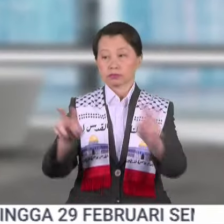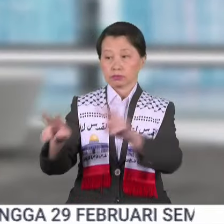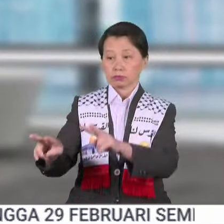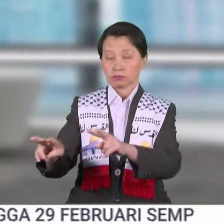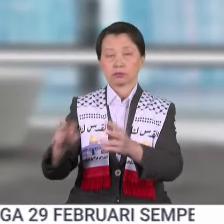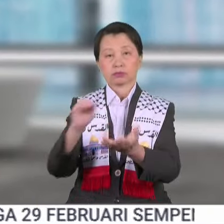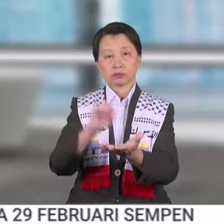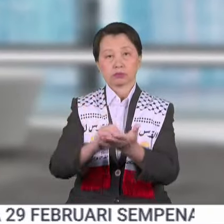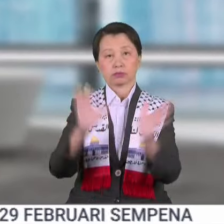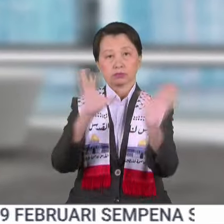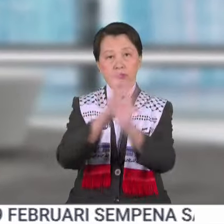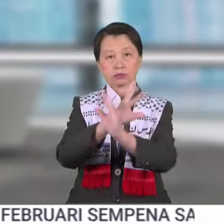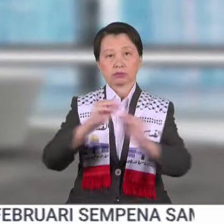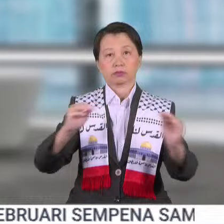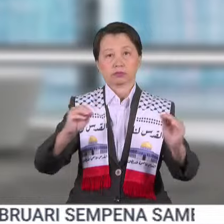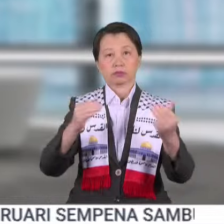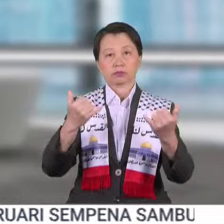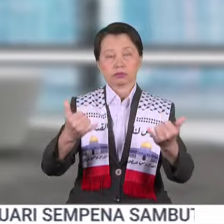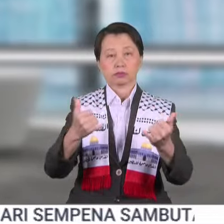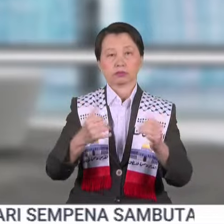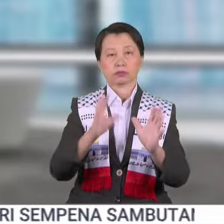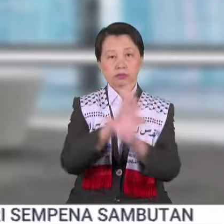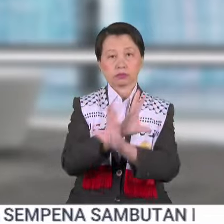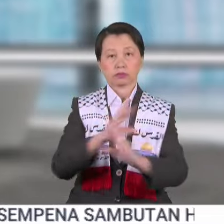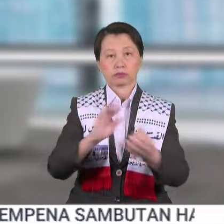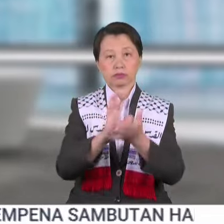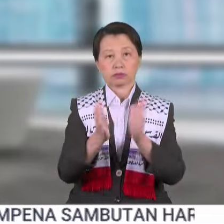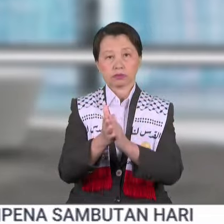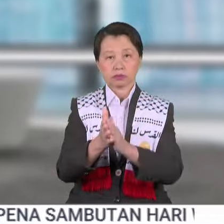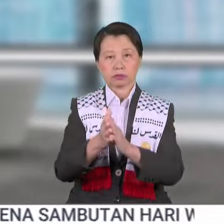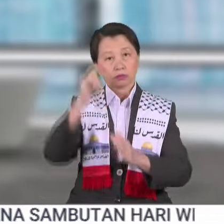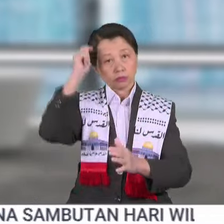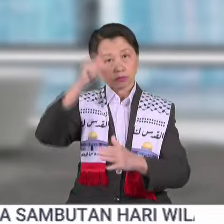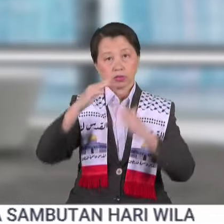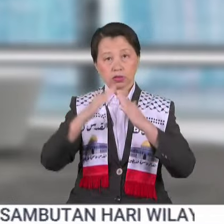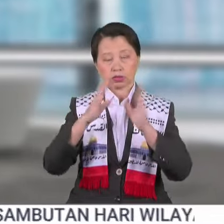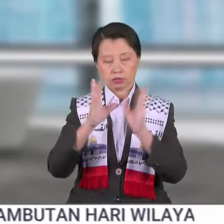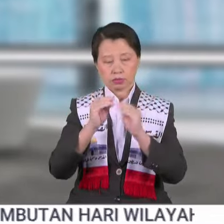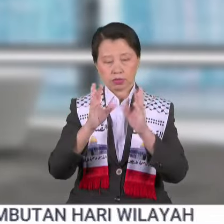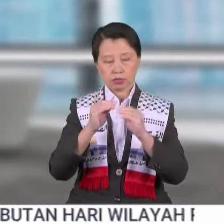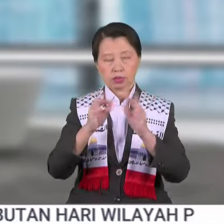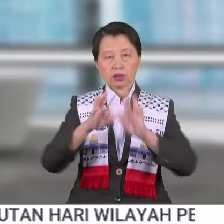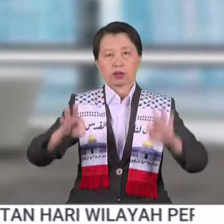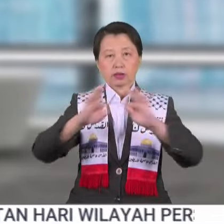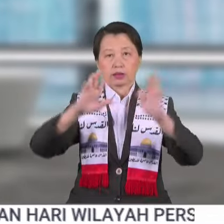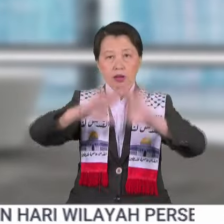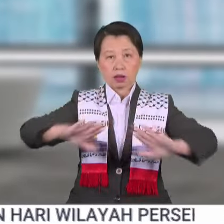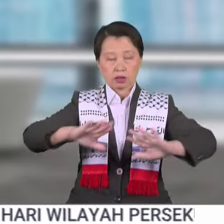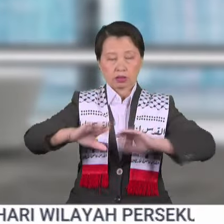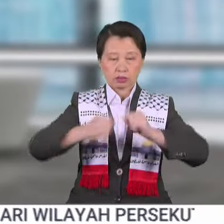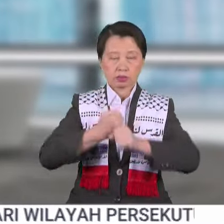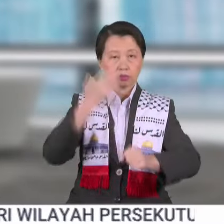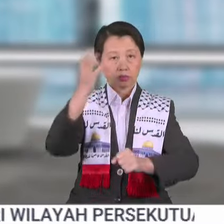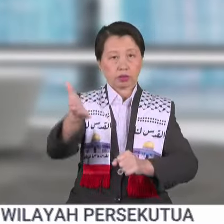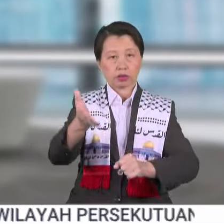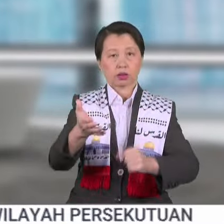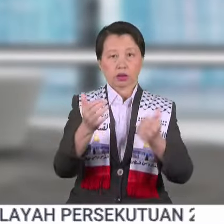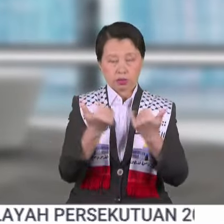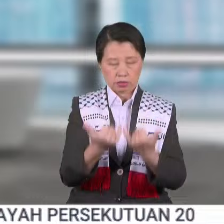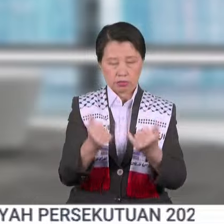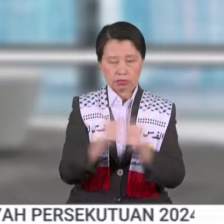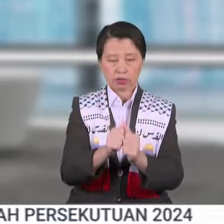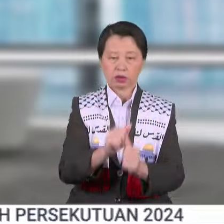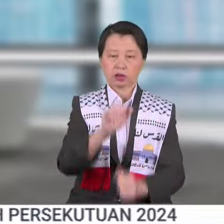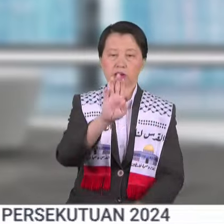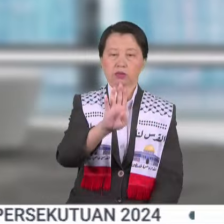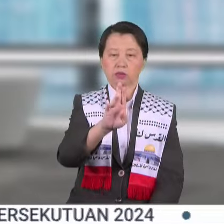Meninjau perkembangan dari bumi kenyalang, antara paparannya Sarawak menjadi tuan rumah mesyuarat penting ASEAN tahun depan. Perinciannya langsung bersama Buma